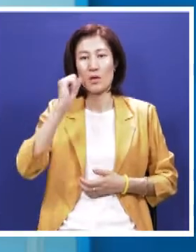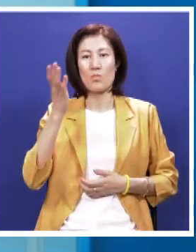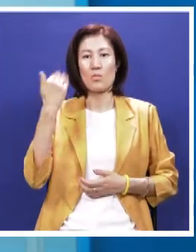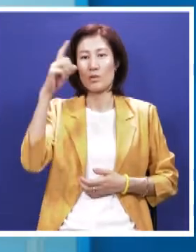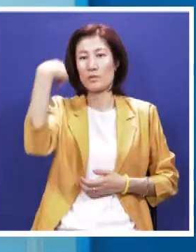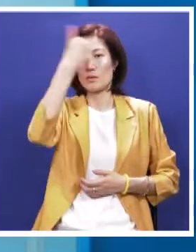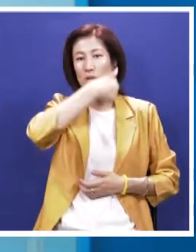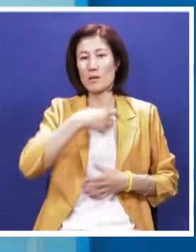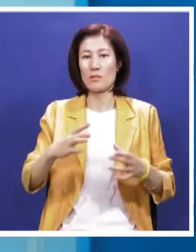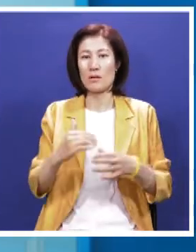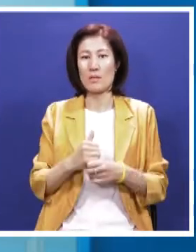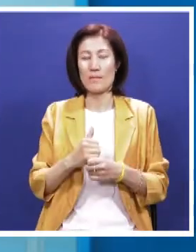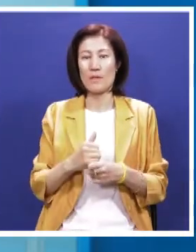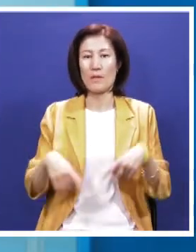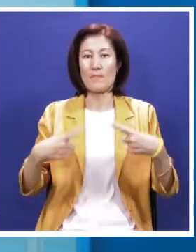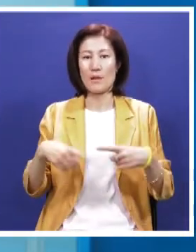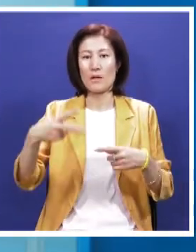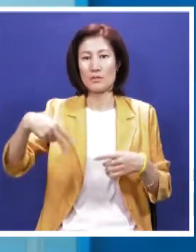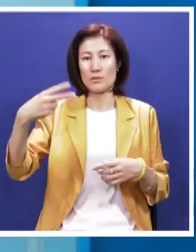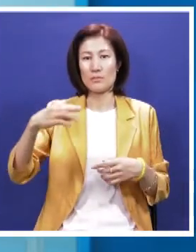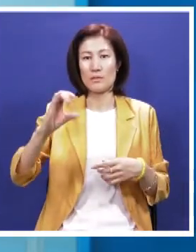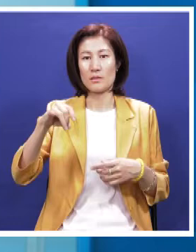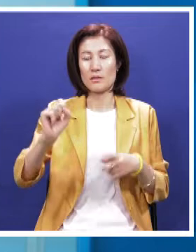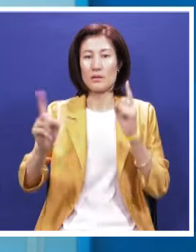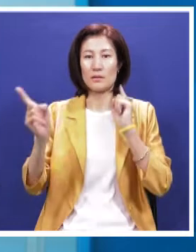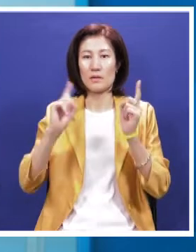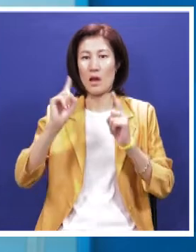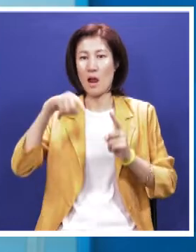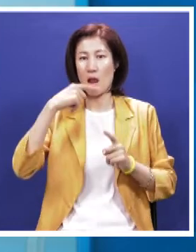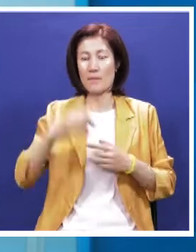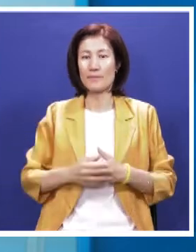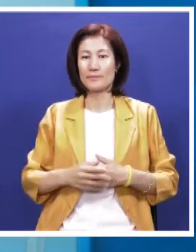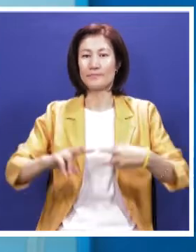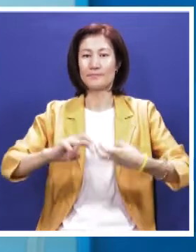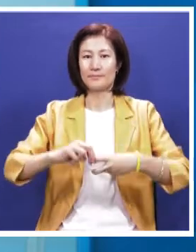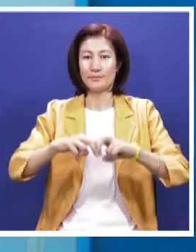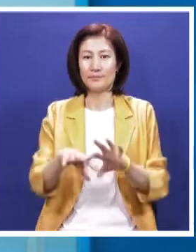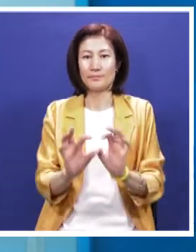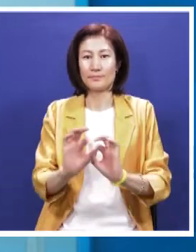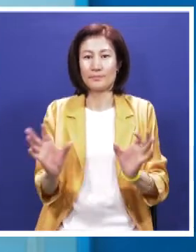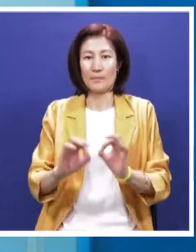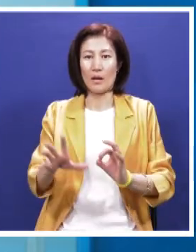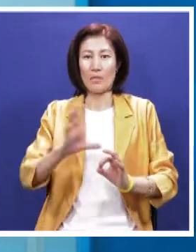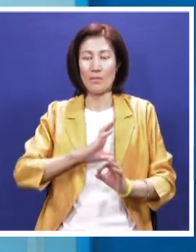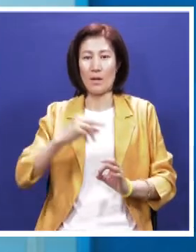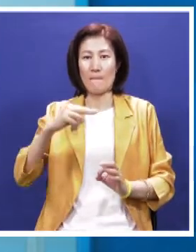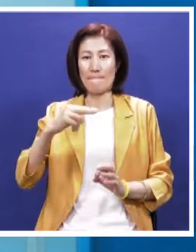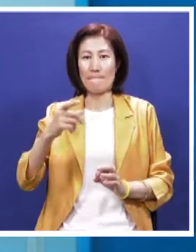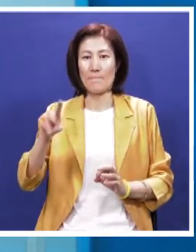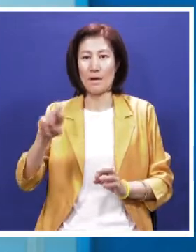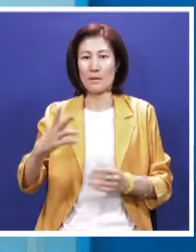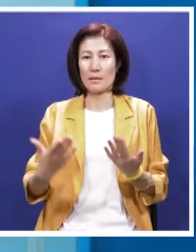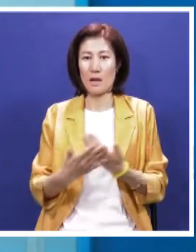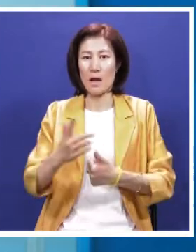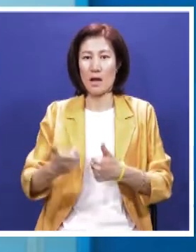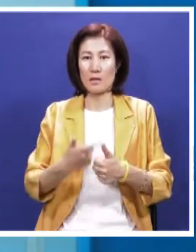ötken Bilik Partiyası'nın kezekten tıs 22-ci sezinde aytılgan mağızdı meseleleri qozğaldı. Bol rette partiyanın jaŋ atauğa